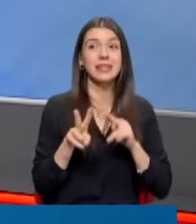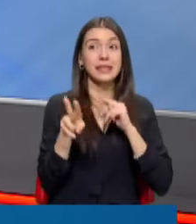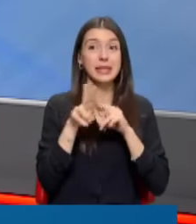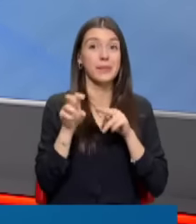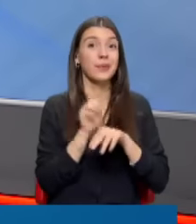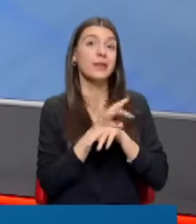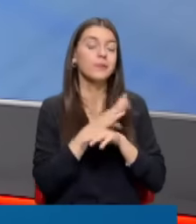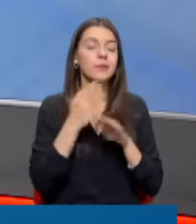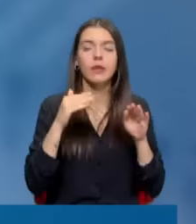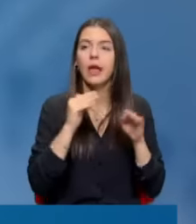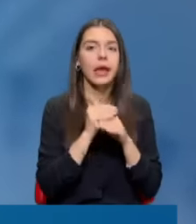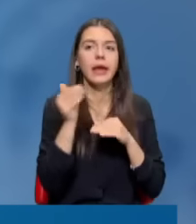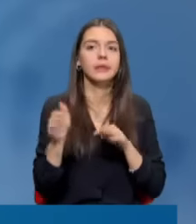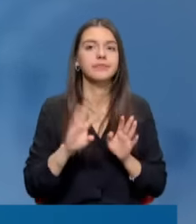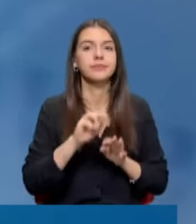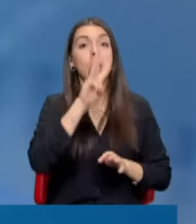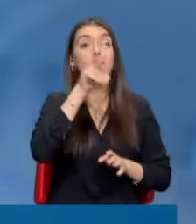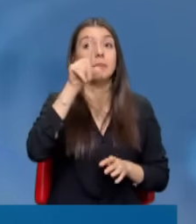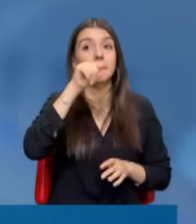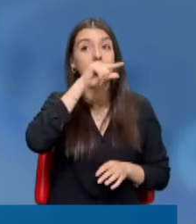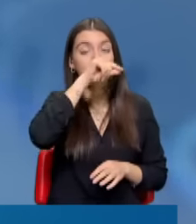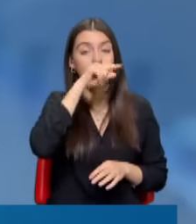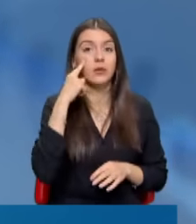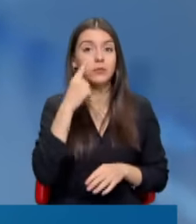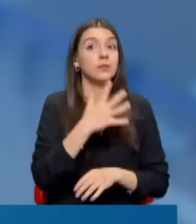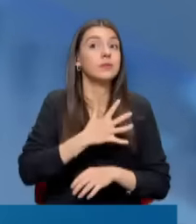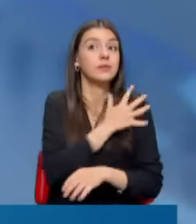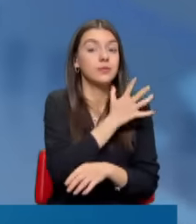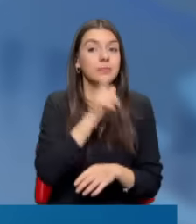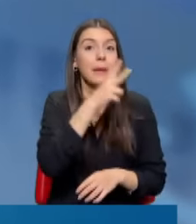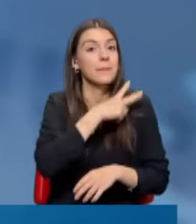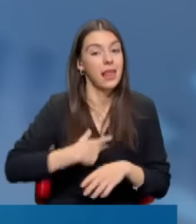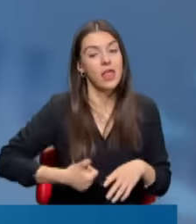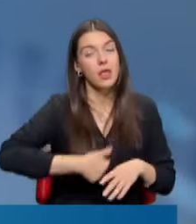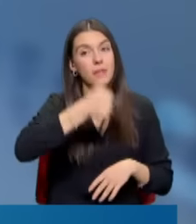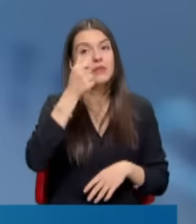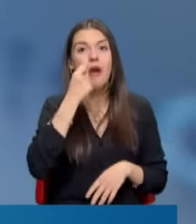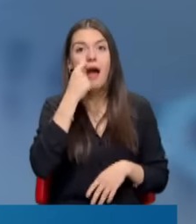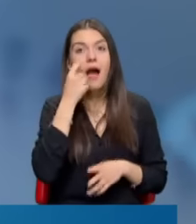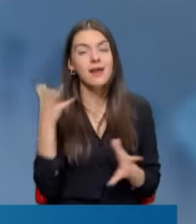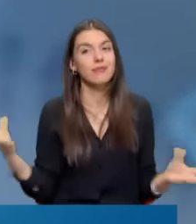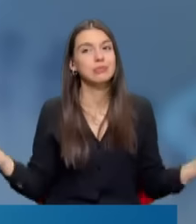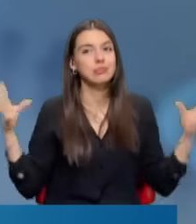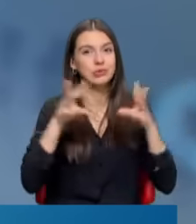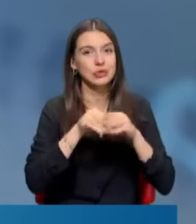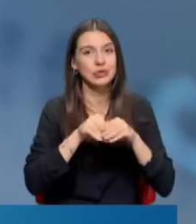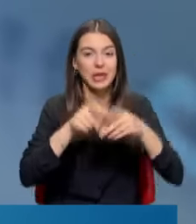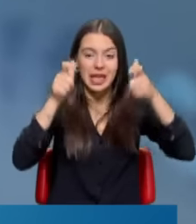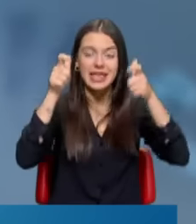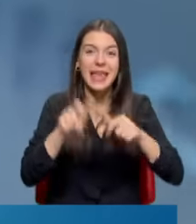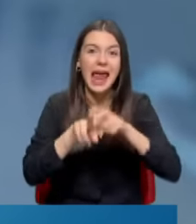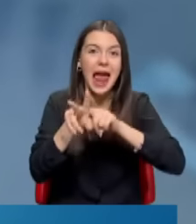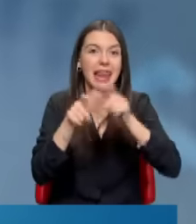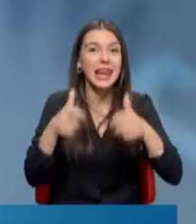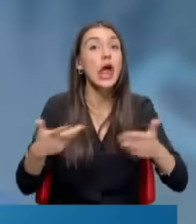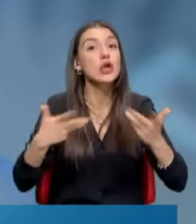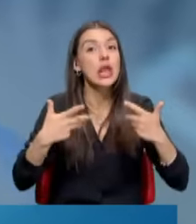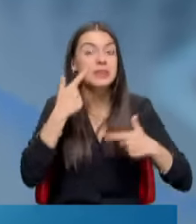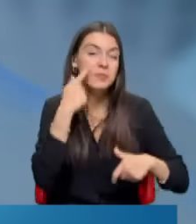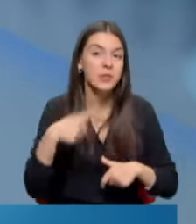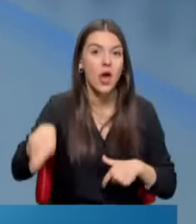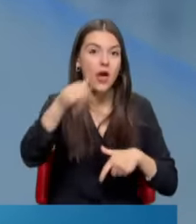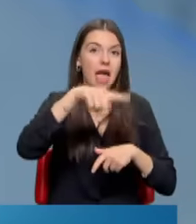31 Mart'ta büyük başarı kazanan Cumhuriyet Halk Partisi belediye başkanlarını Ankara'da topladı. Yerel yönetimler çalıştayında İmamoğlu